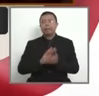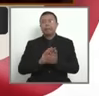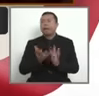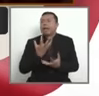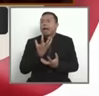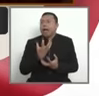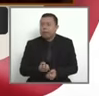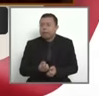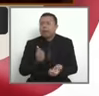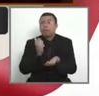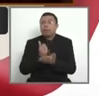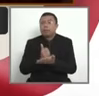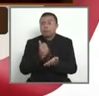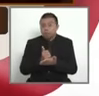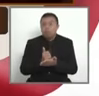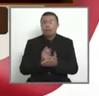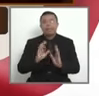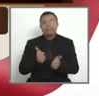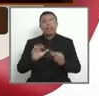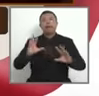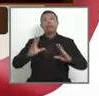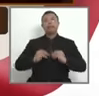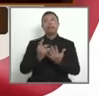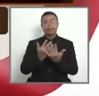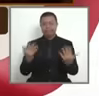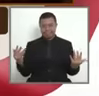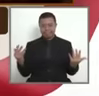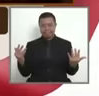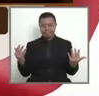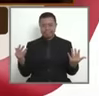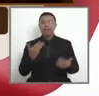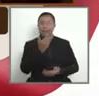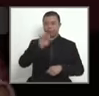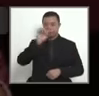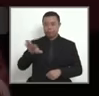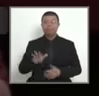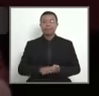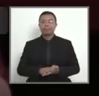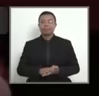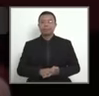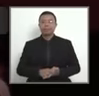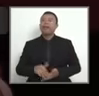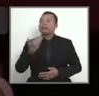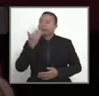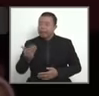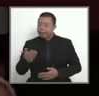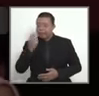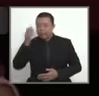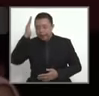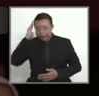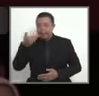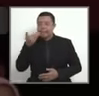diendors-nya kan begitu kita ini kadang-kadang pura-pura Enggak tahu I kan hari ini kita menyaksikan bahwa